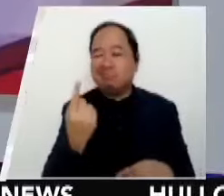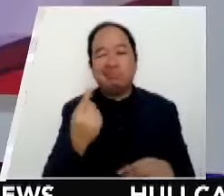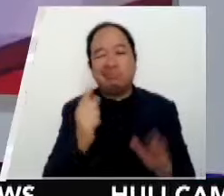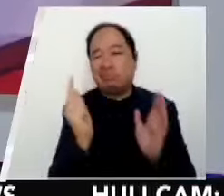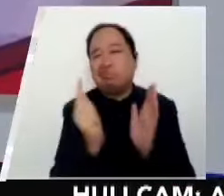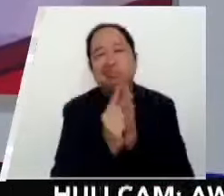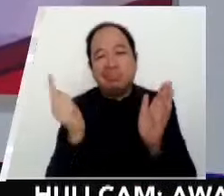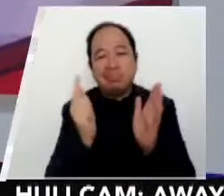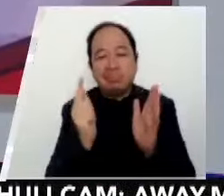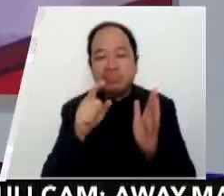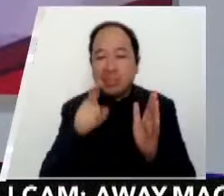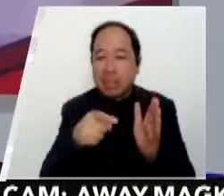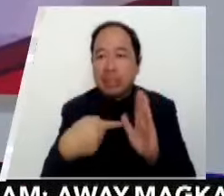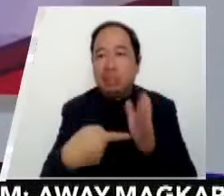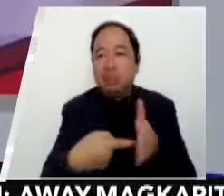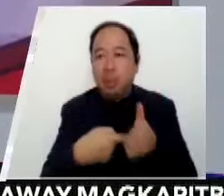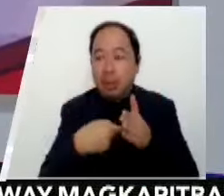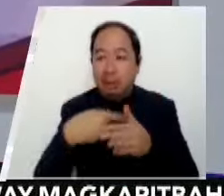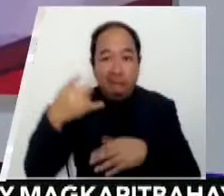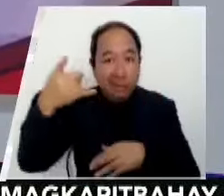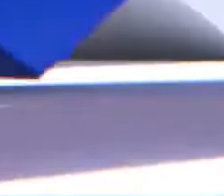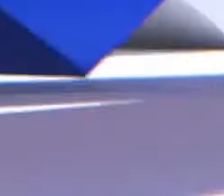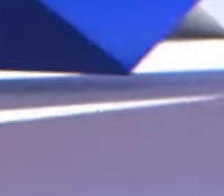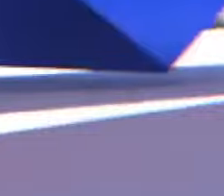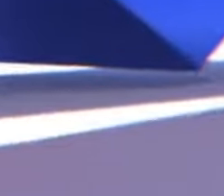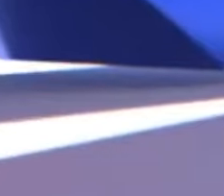batas. Yan ang tinutukan ni Maki Pulido.